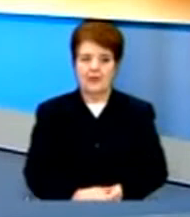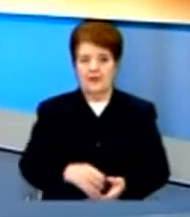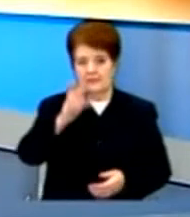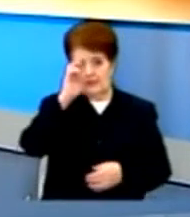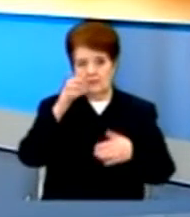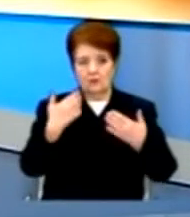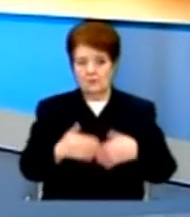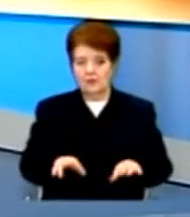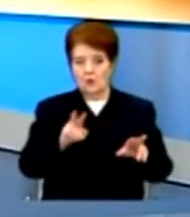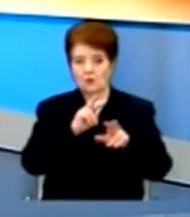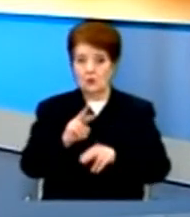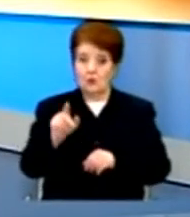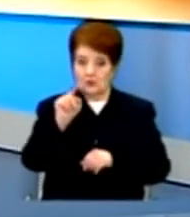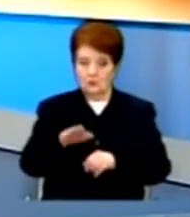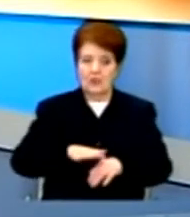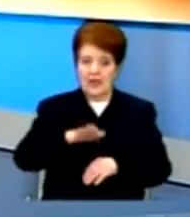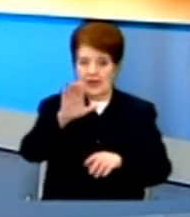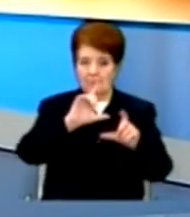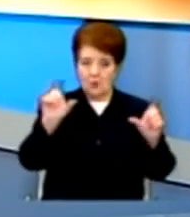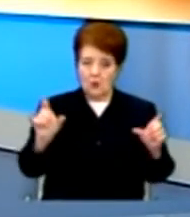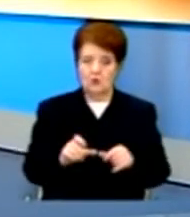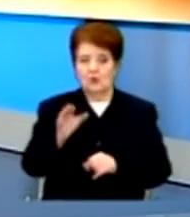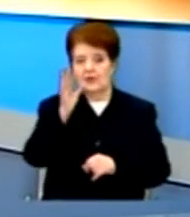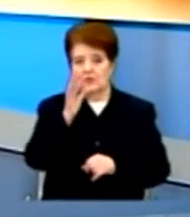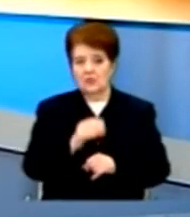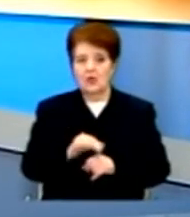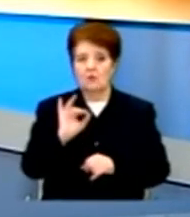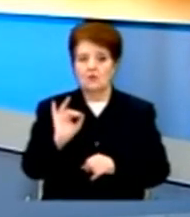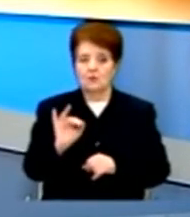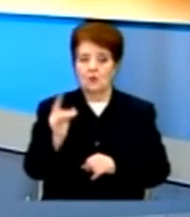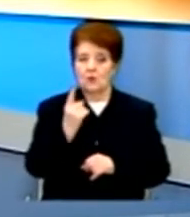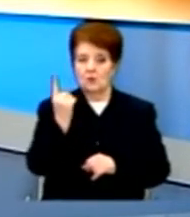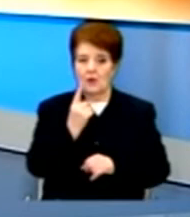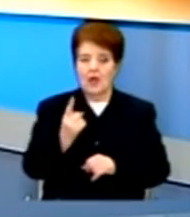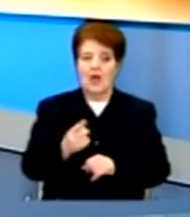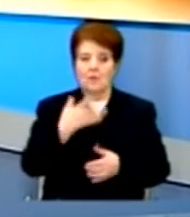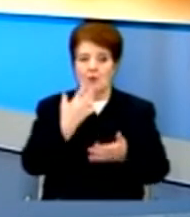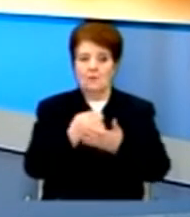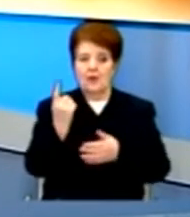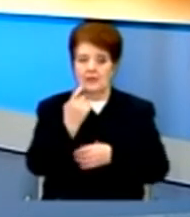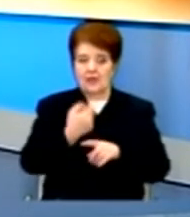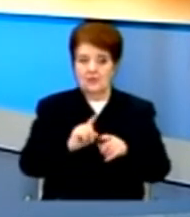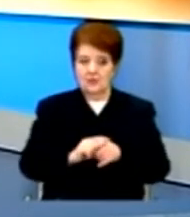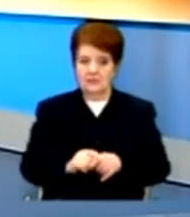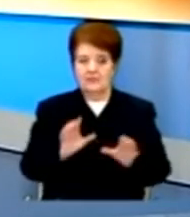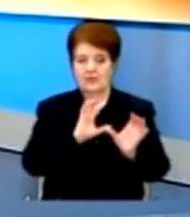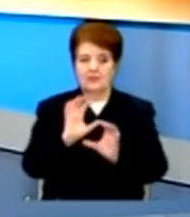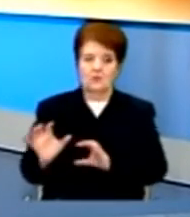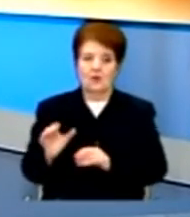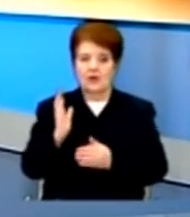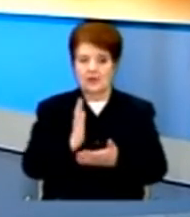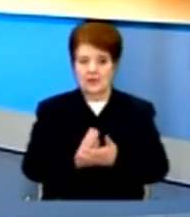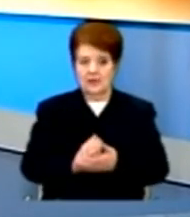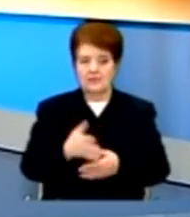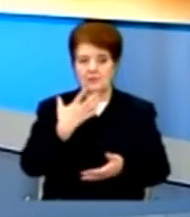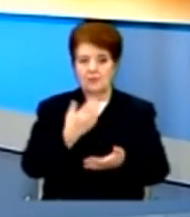Statul nu și-a pierdut controlul asupra aeroportului internațional Chișinău și este unicul proprietar al acestui obiectiv. Asigurările vin din partea